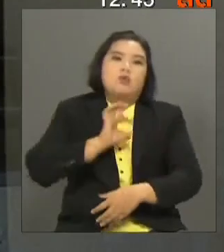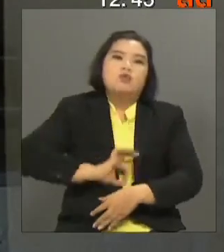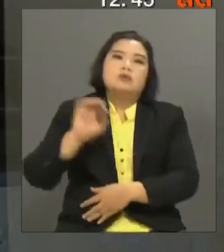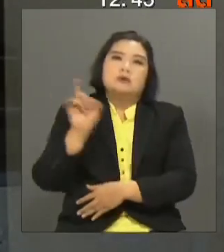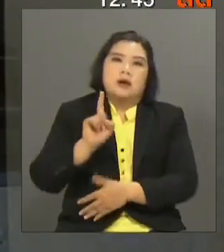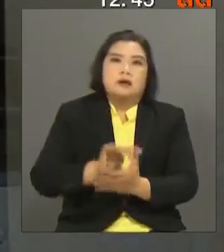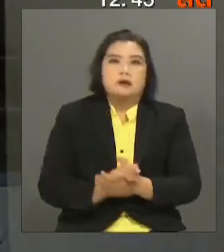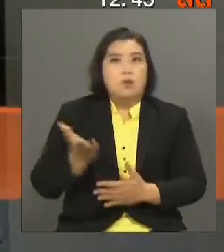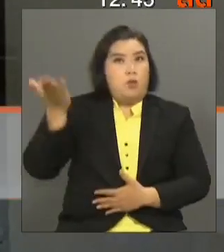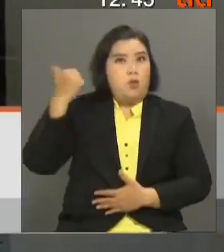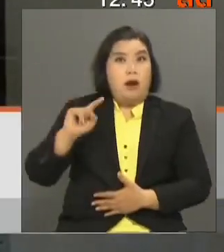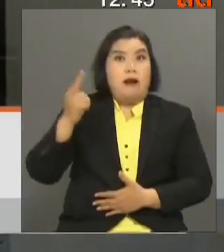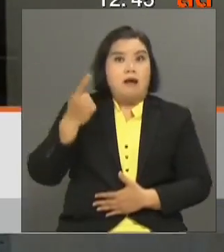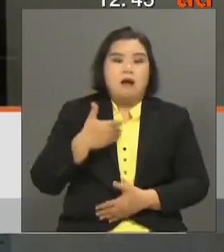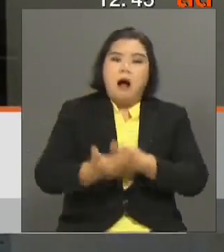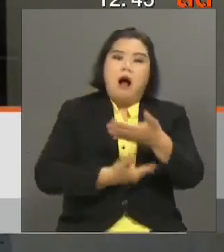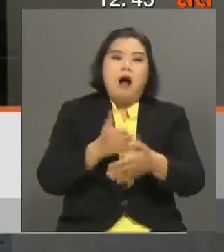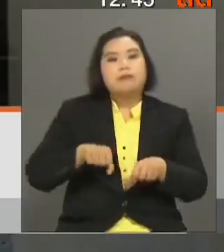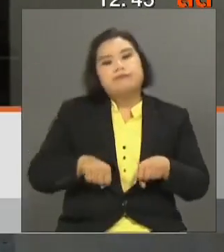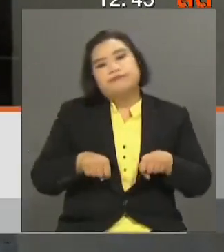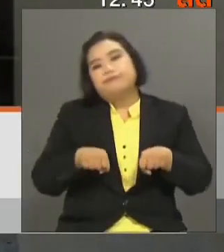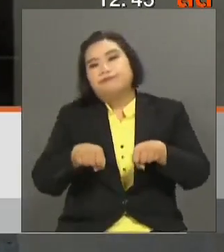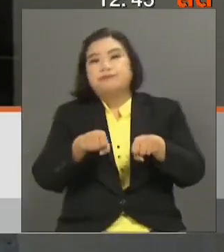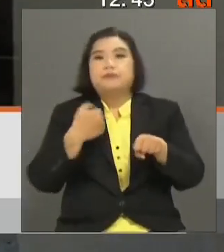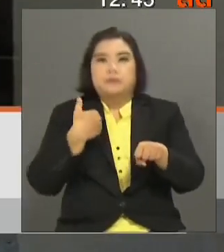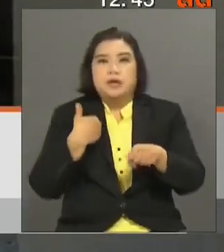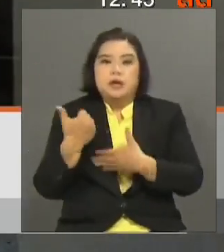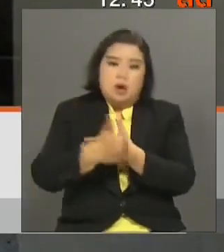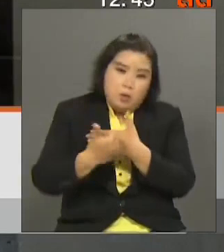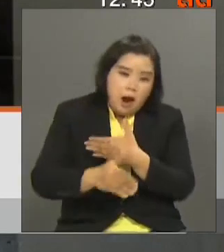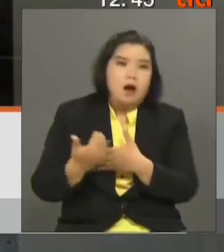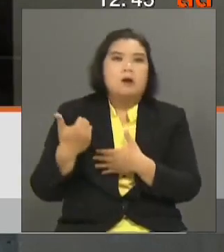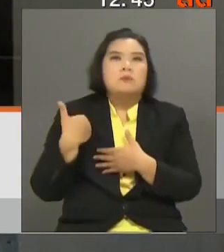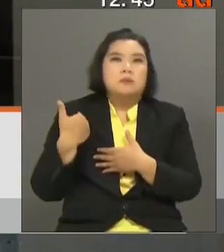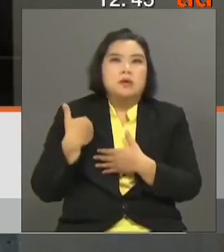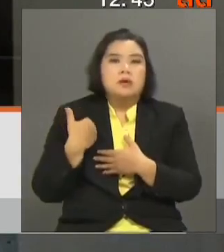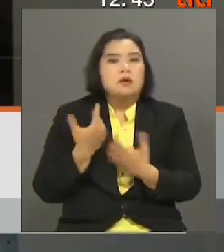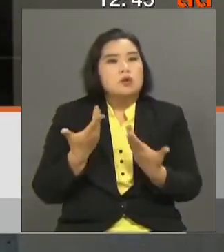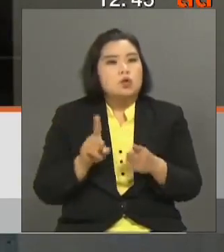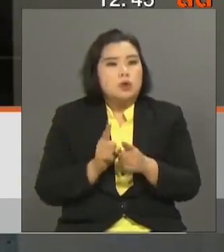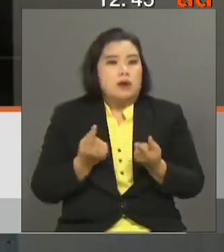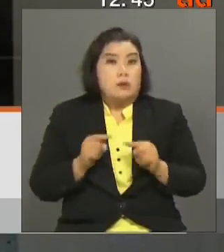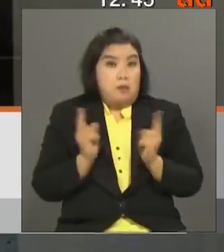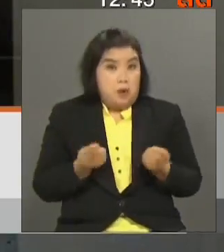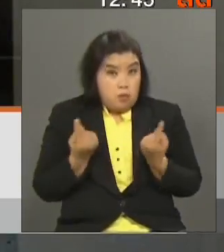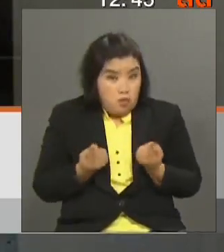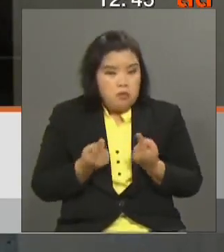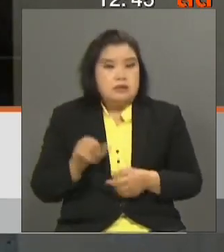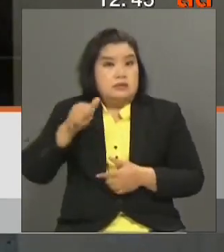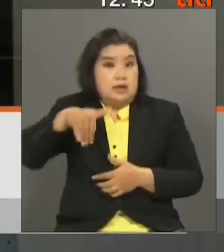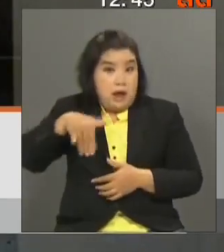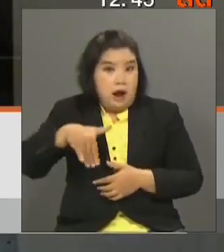าเข็นขายตามฟุตบาทไปแถวพัดพงสยามมาบุญคลองไปเรื่อย กี่ชั่วโมง